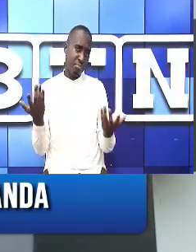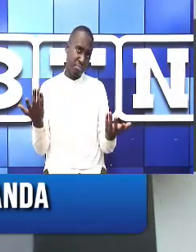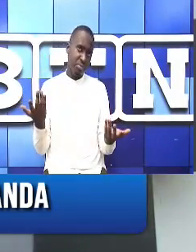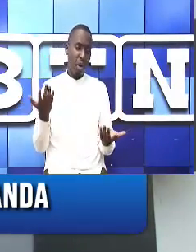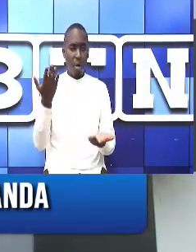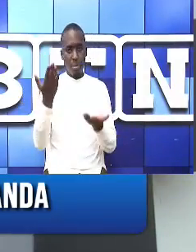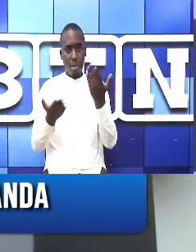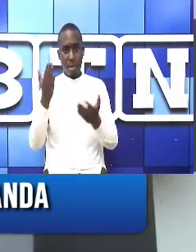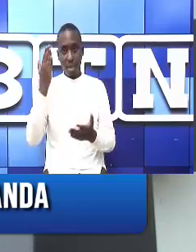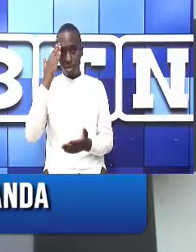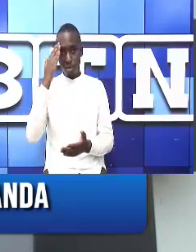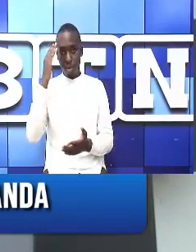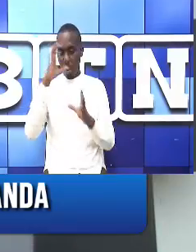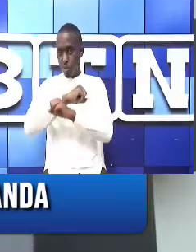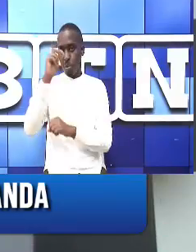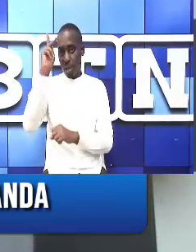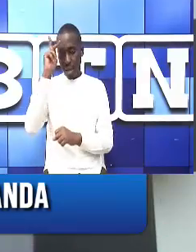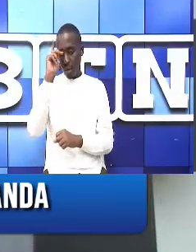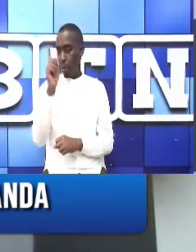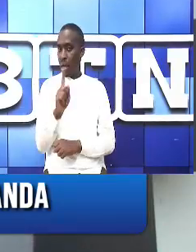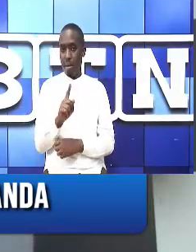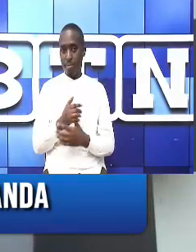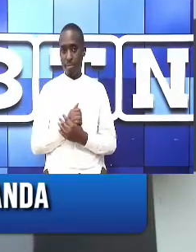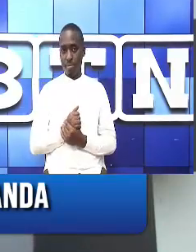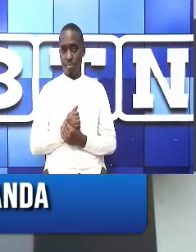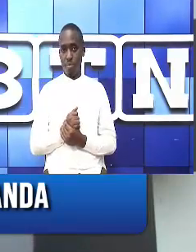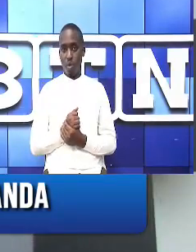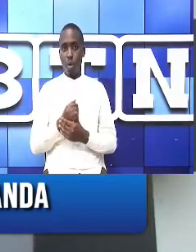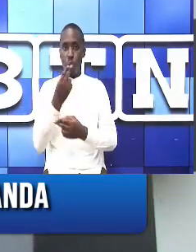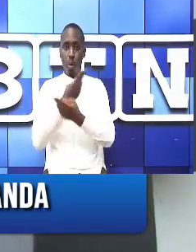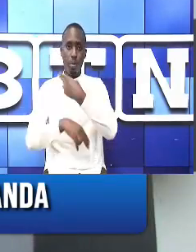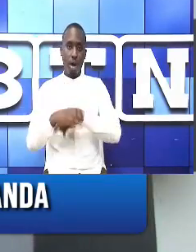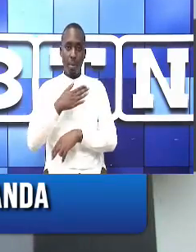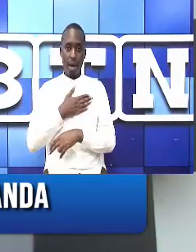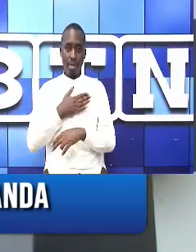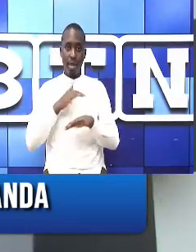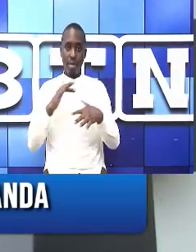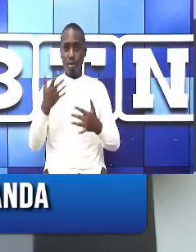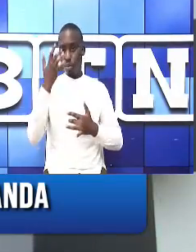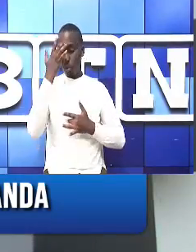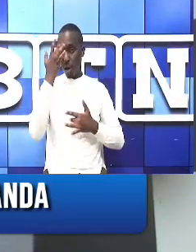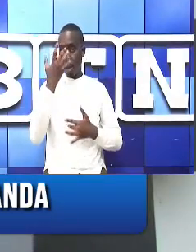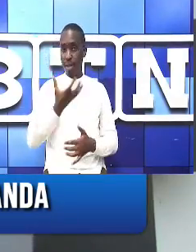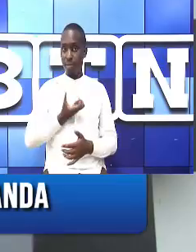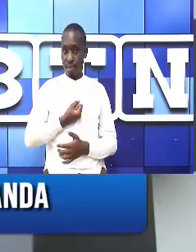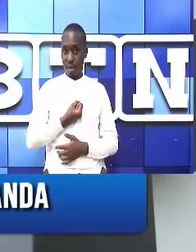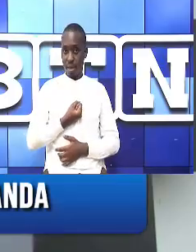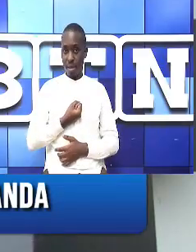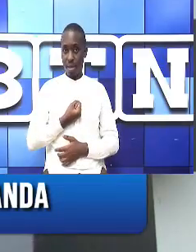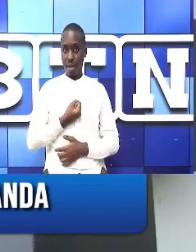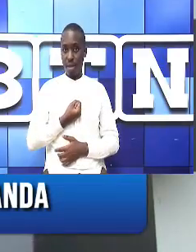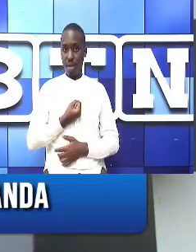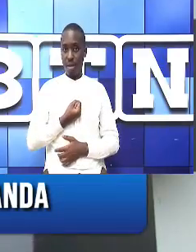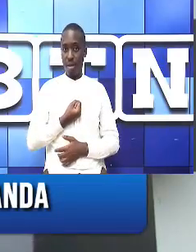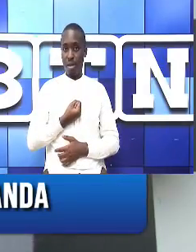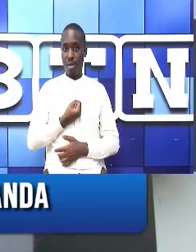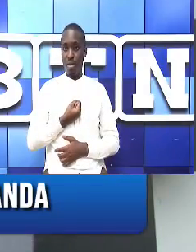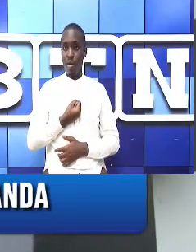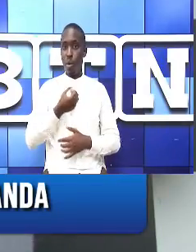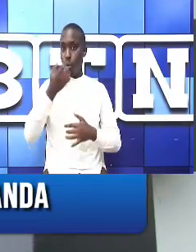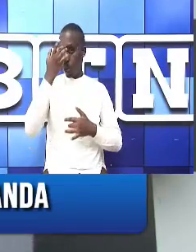ngo z'ubwenge ubumuga bwanjye cyangwa se uburwayi nari mfite kari uburwayi